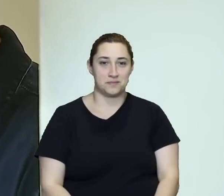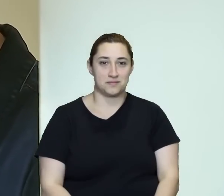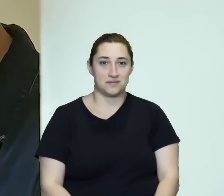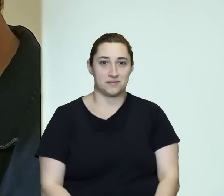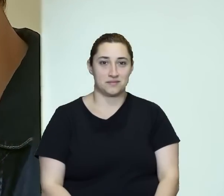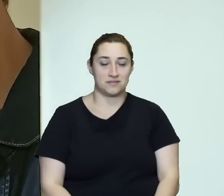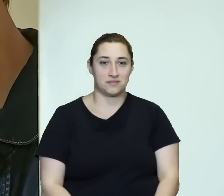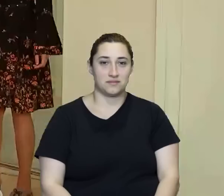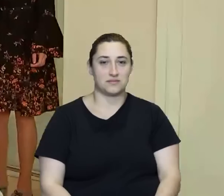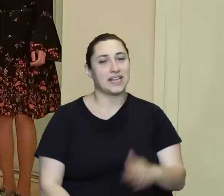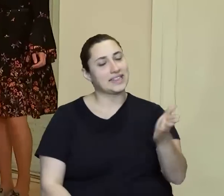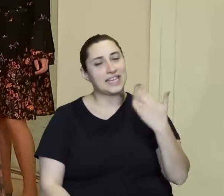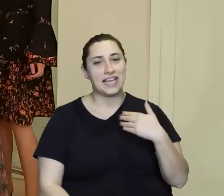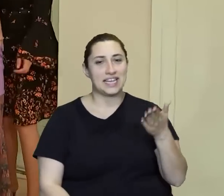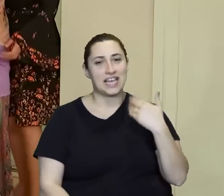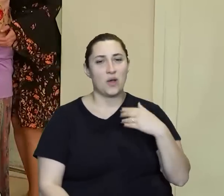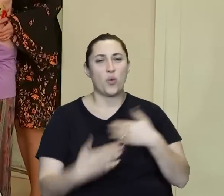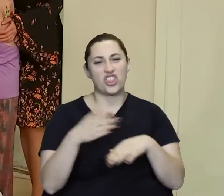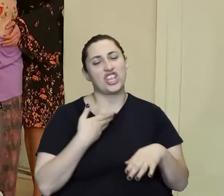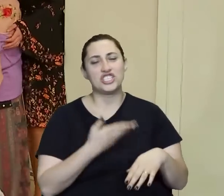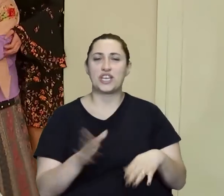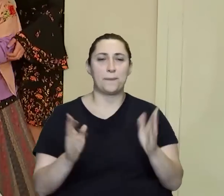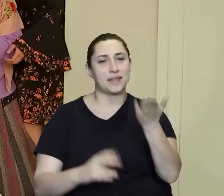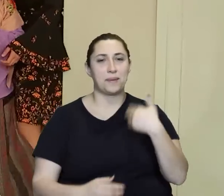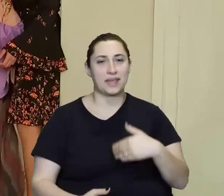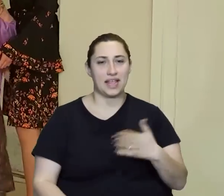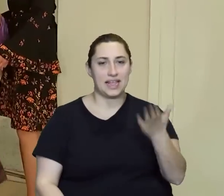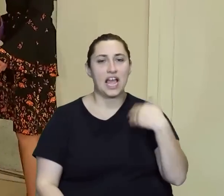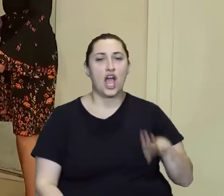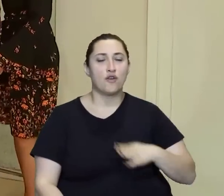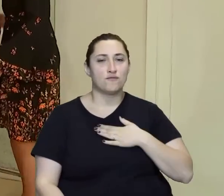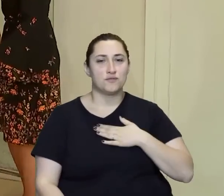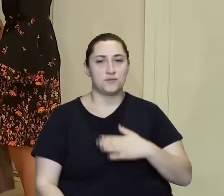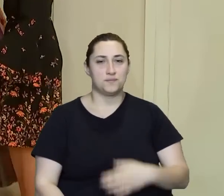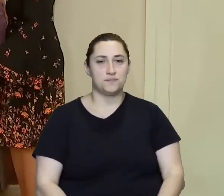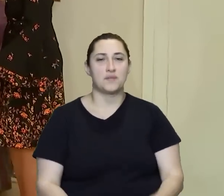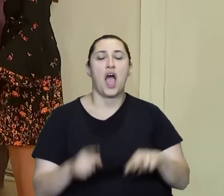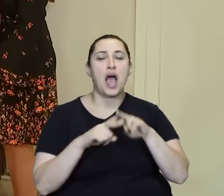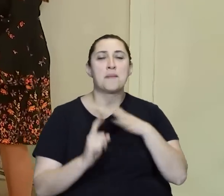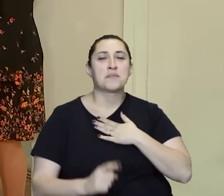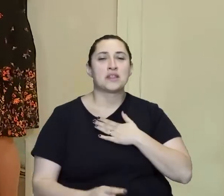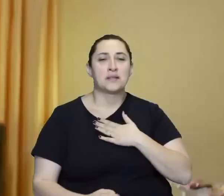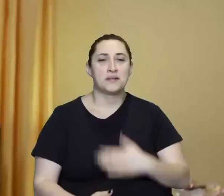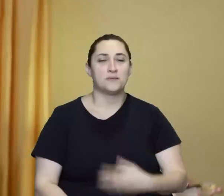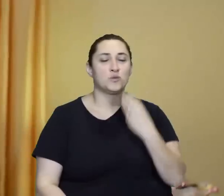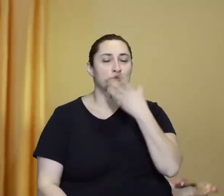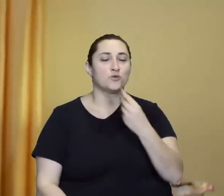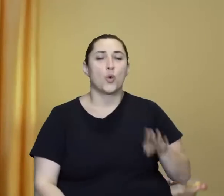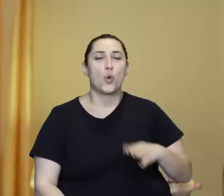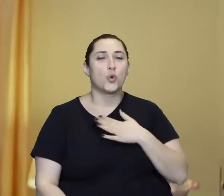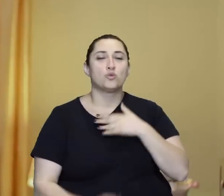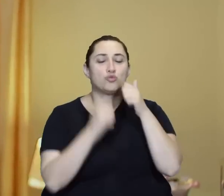halinden memnun. Hadi gel oğlum, çıkalım buradan biz, gel. Elinden gel tuttu götürüyor. Ahmet'im benim. Güzel